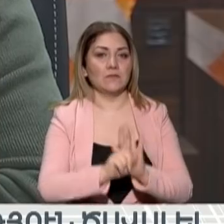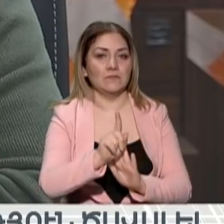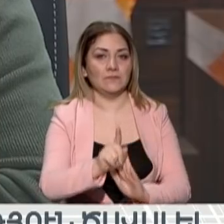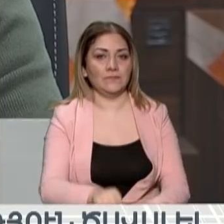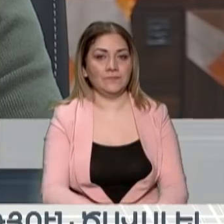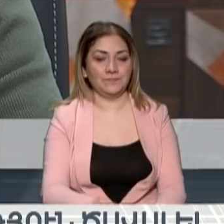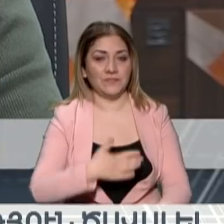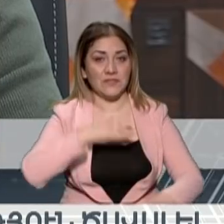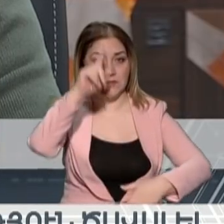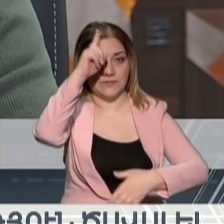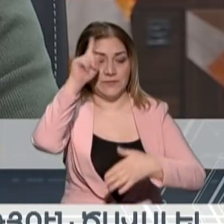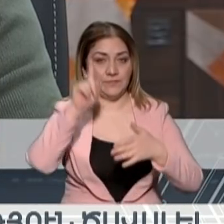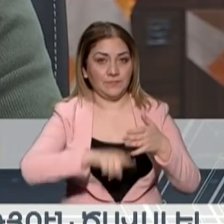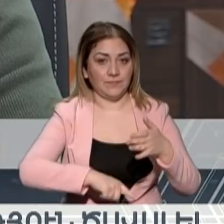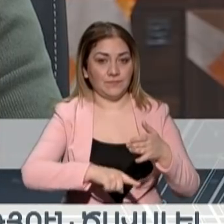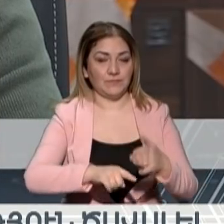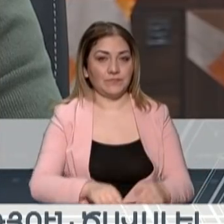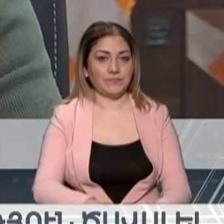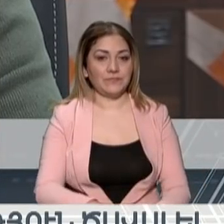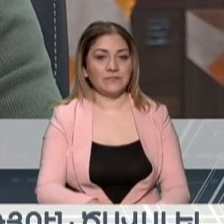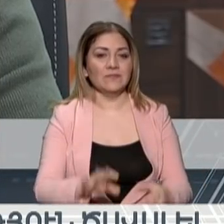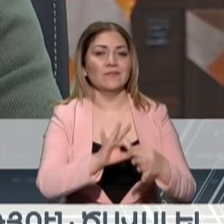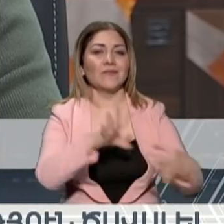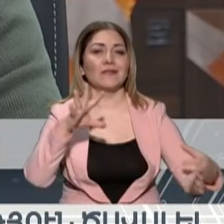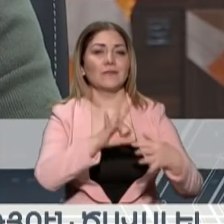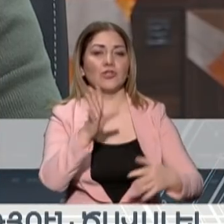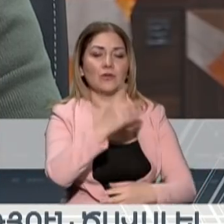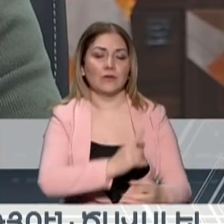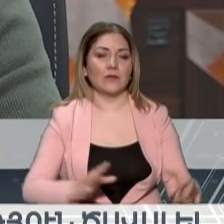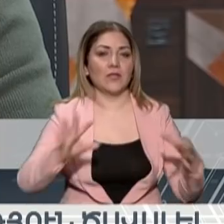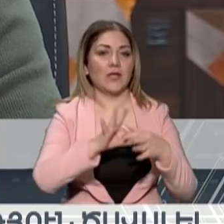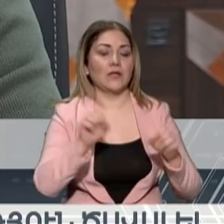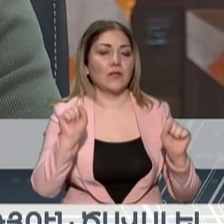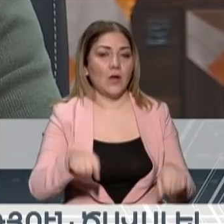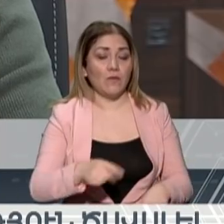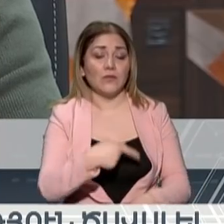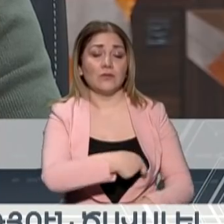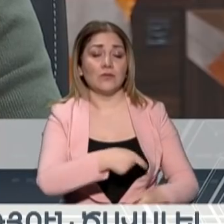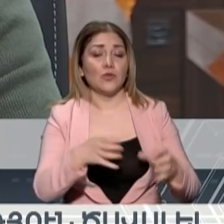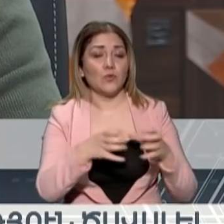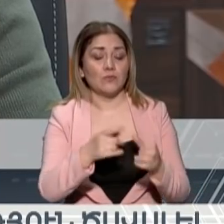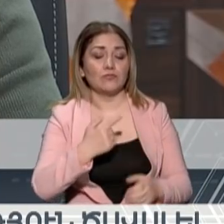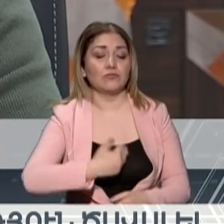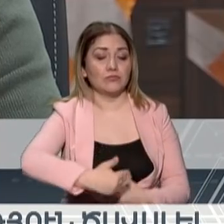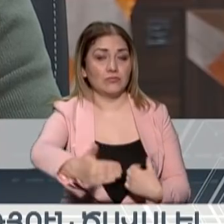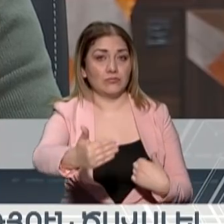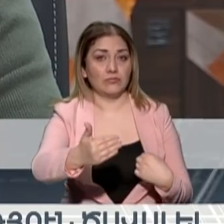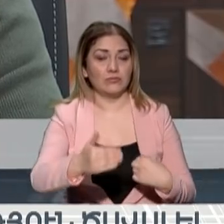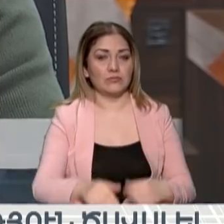Ավելի քան վստահ եմ, որ կամուրջները վառված չէ եւ այդ կուսակցությունները եւ մոտ